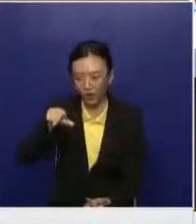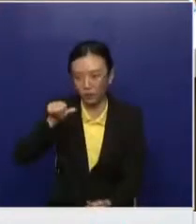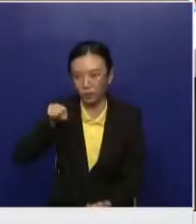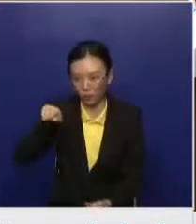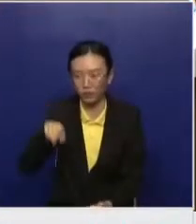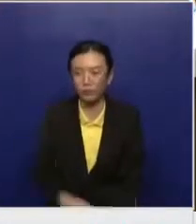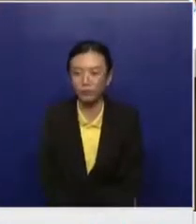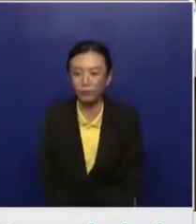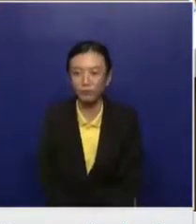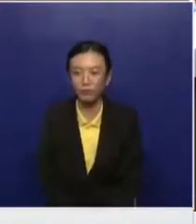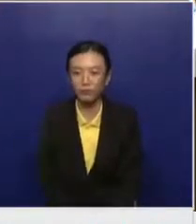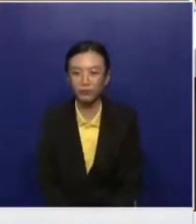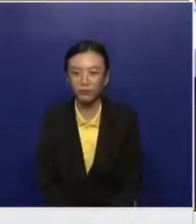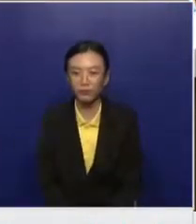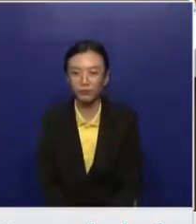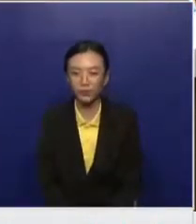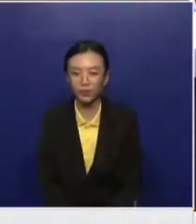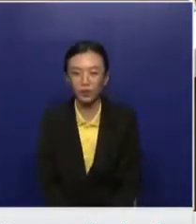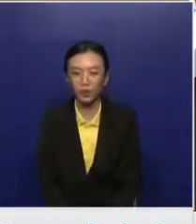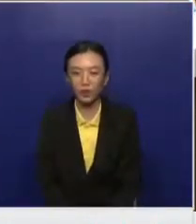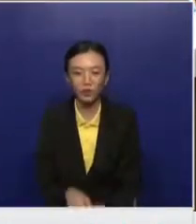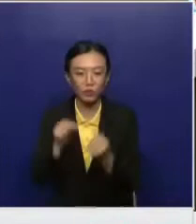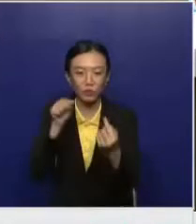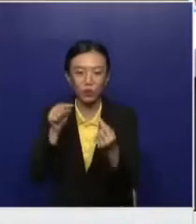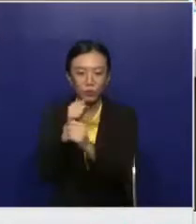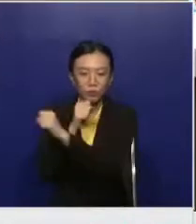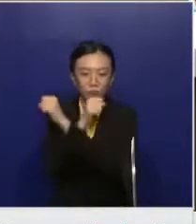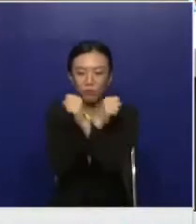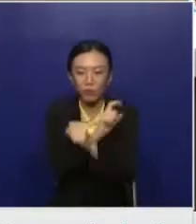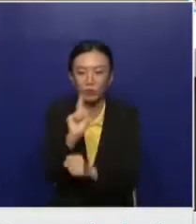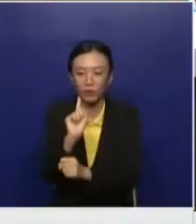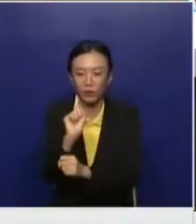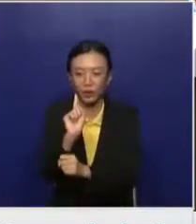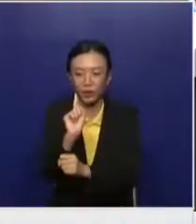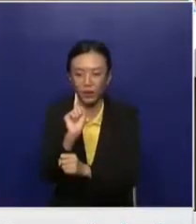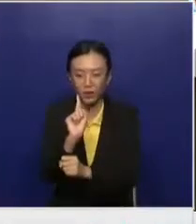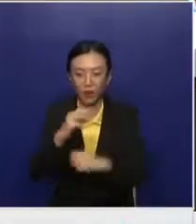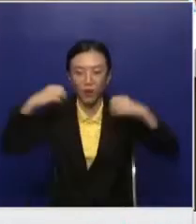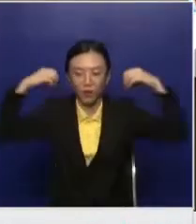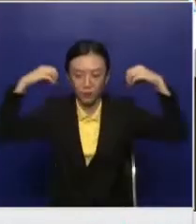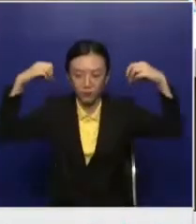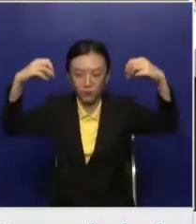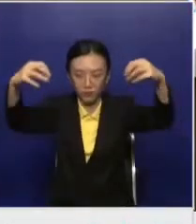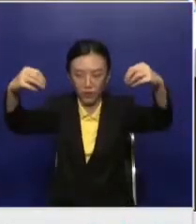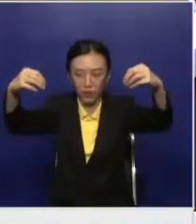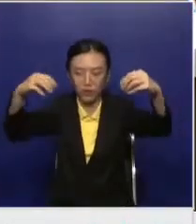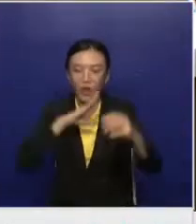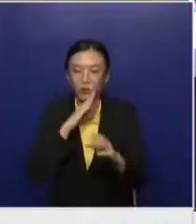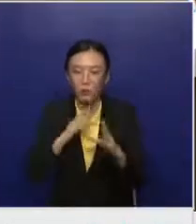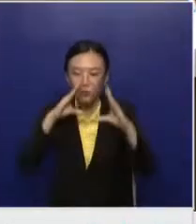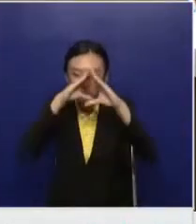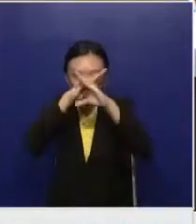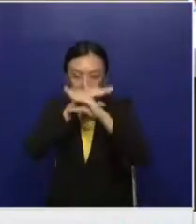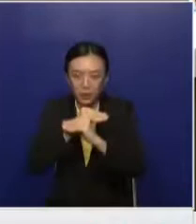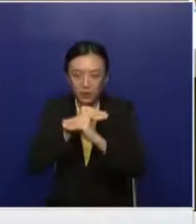ปนะครับเรื่องของความปลอดภัยของถนนนั้นเริ่มตั้งแต่แสงสว่างนะครับในยามค่ำคืนเนี่ยบางทีถนน